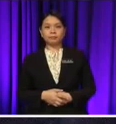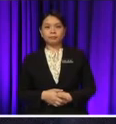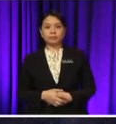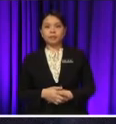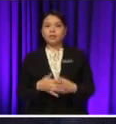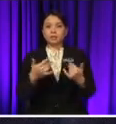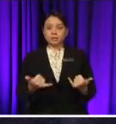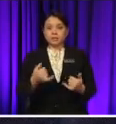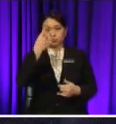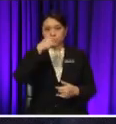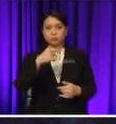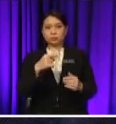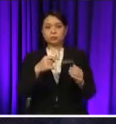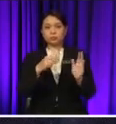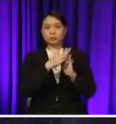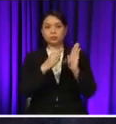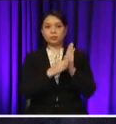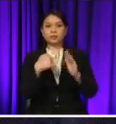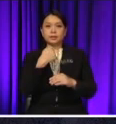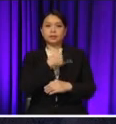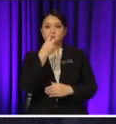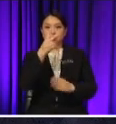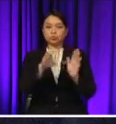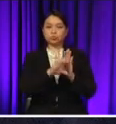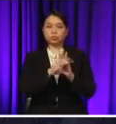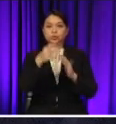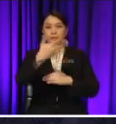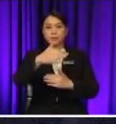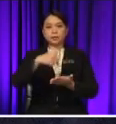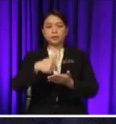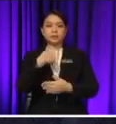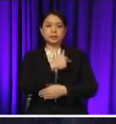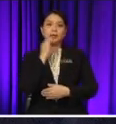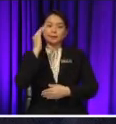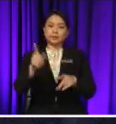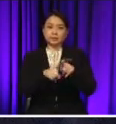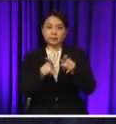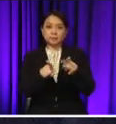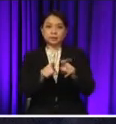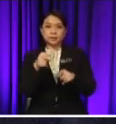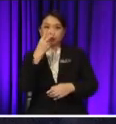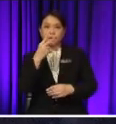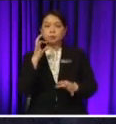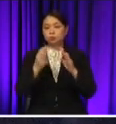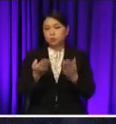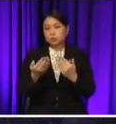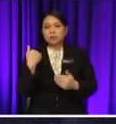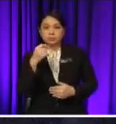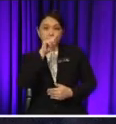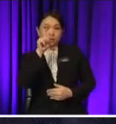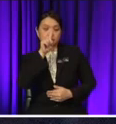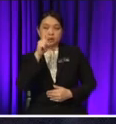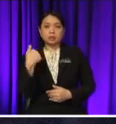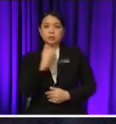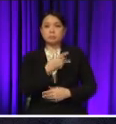contoh selepas ini Baiklah kita akan sama-sama melihat contoh selepas ini Jadi mungkin ada yang tanya-tanya lagi kita tunggu kita